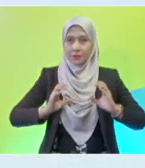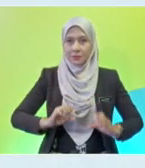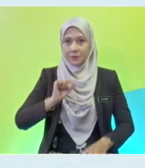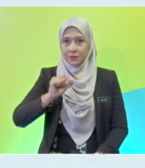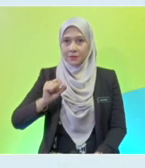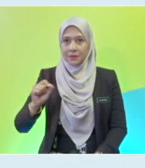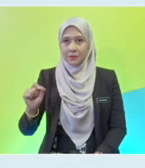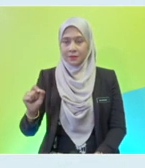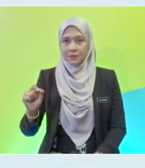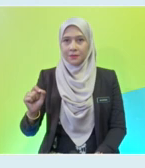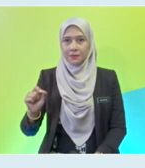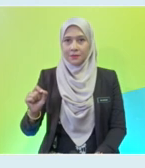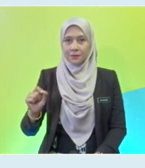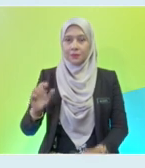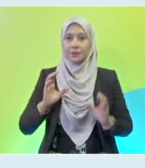negatif